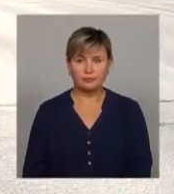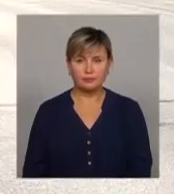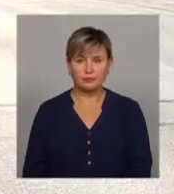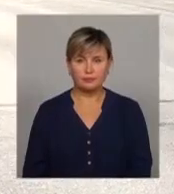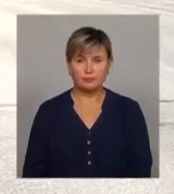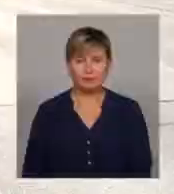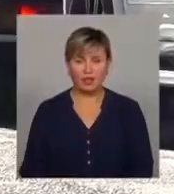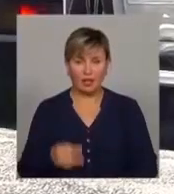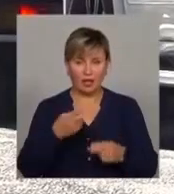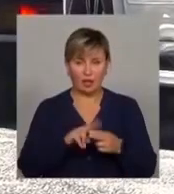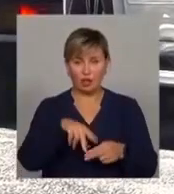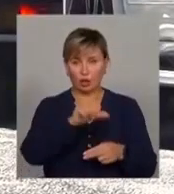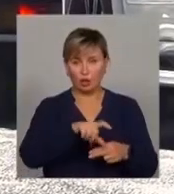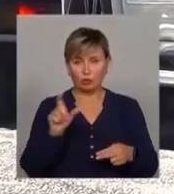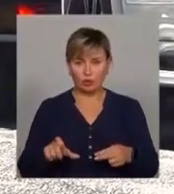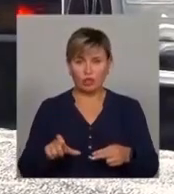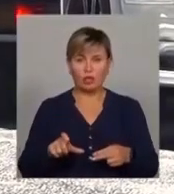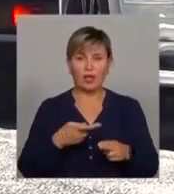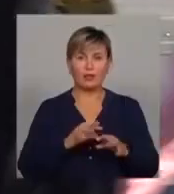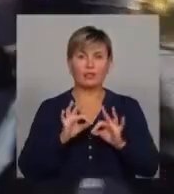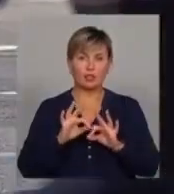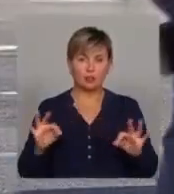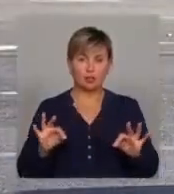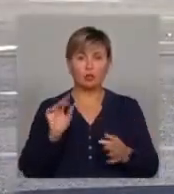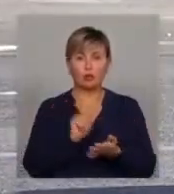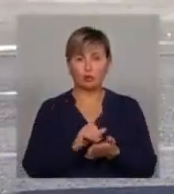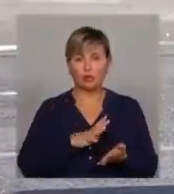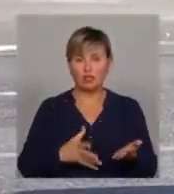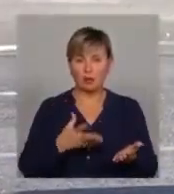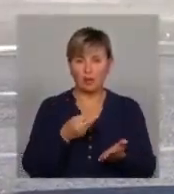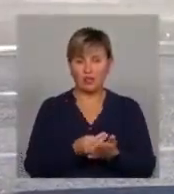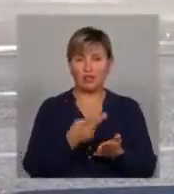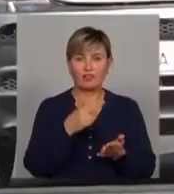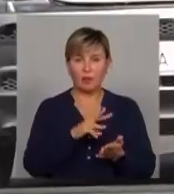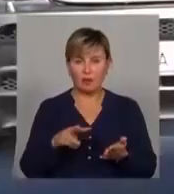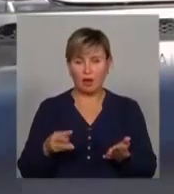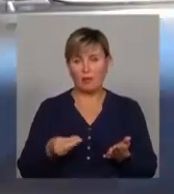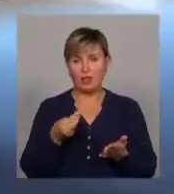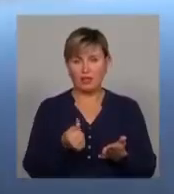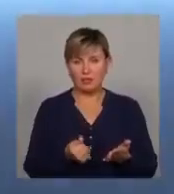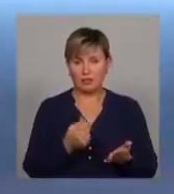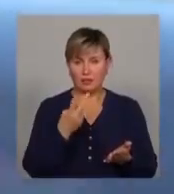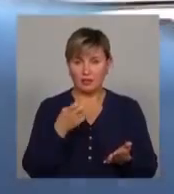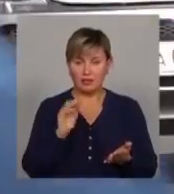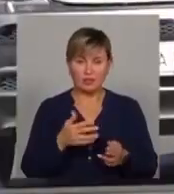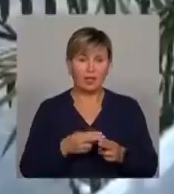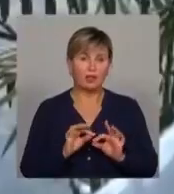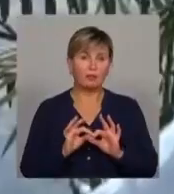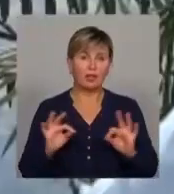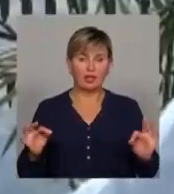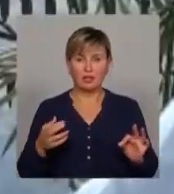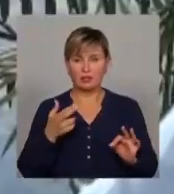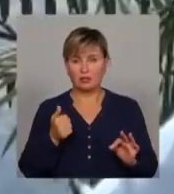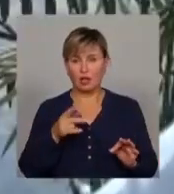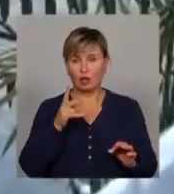вот этих людей, это, конечно, замечательно. То есть он должен был заплатить 2 миллиона, заплатит 200 тысяч. Просто прекрасно, да. Но